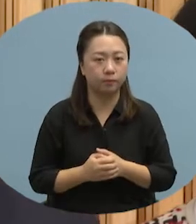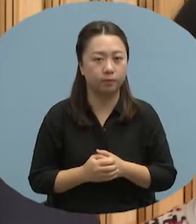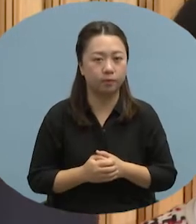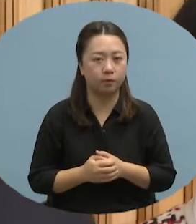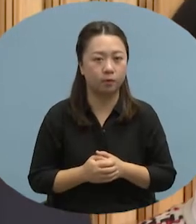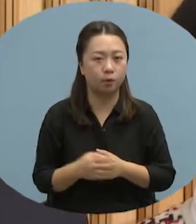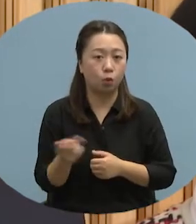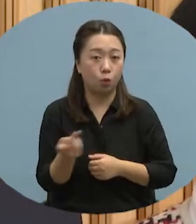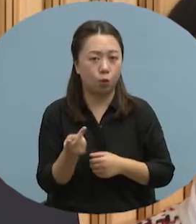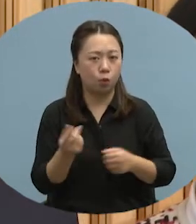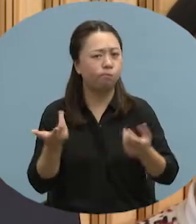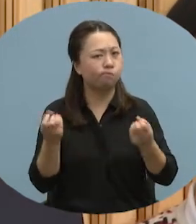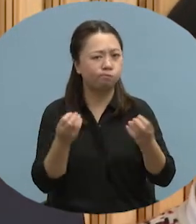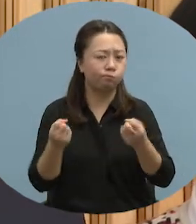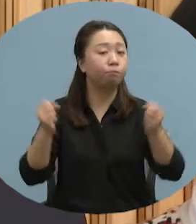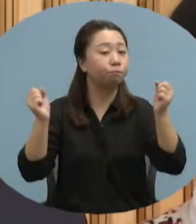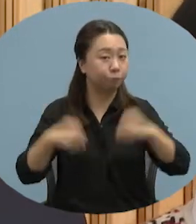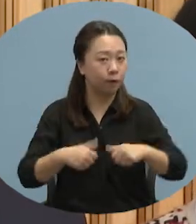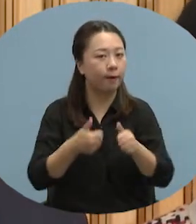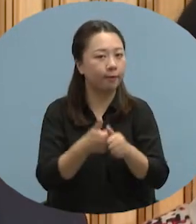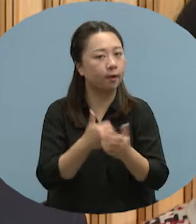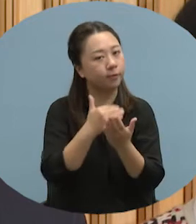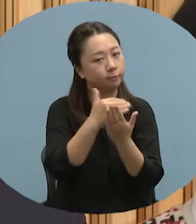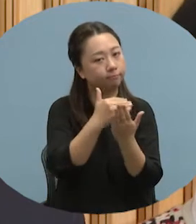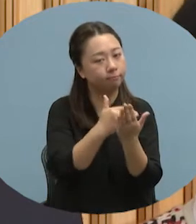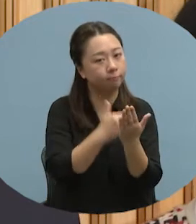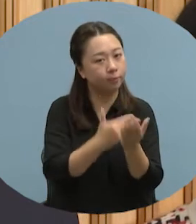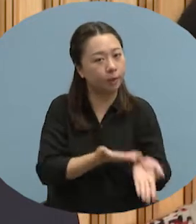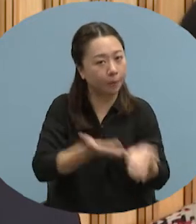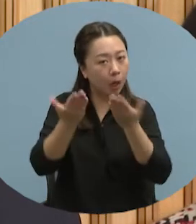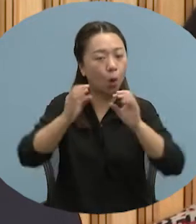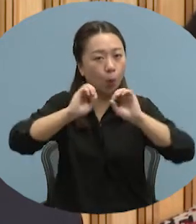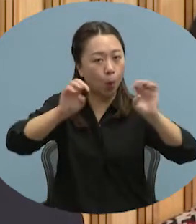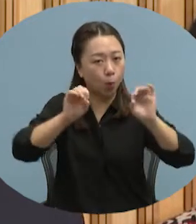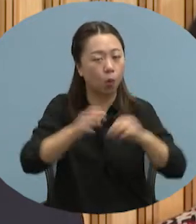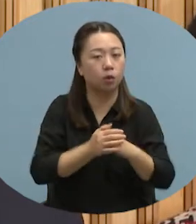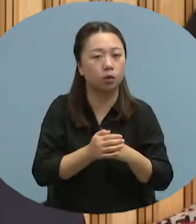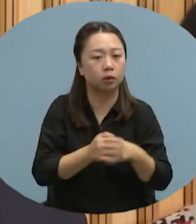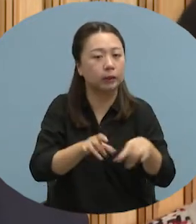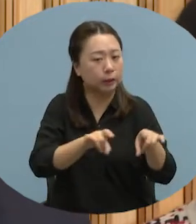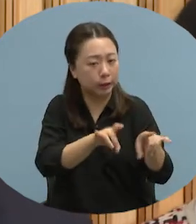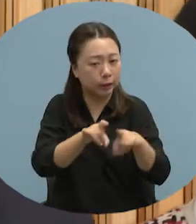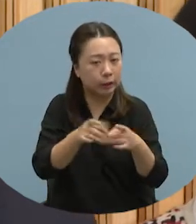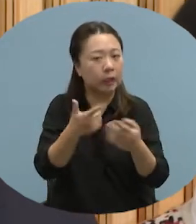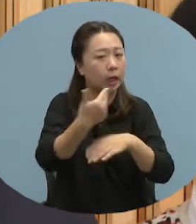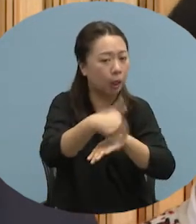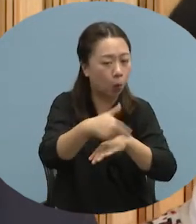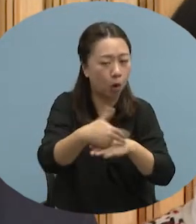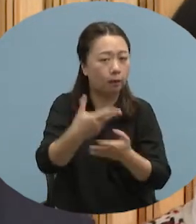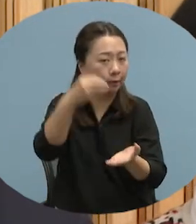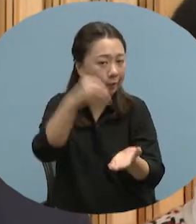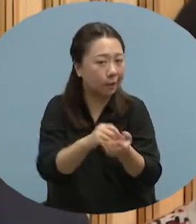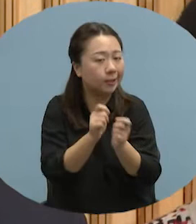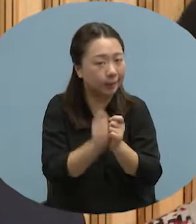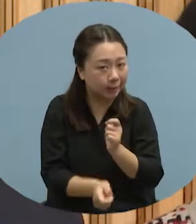雙方同意按程序提交報告，就措施和落實的計劃